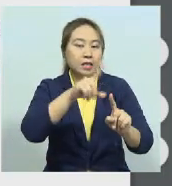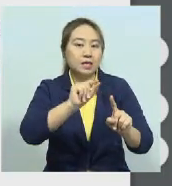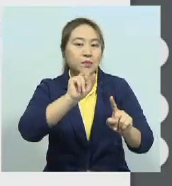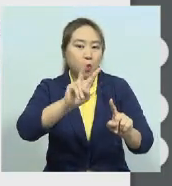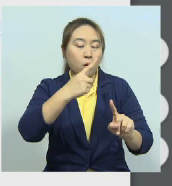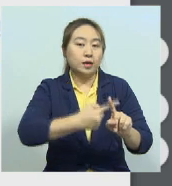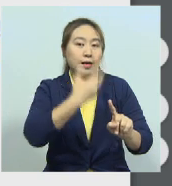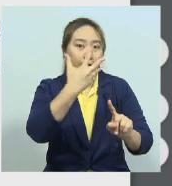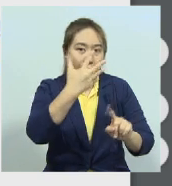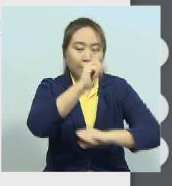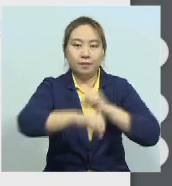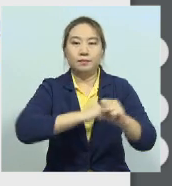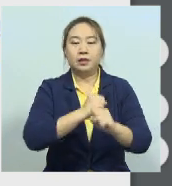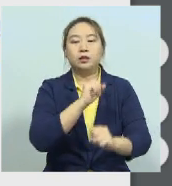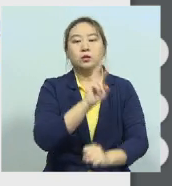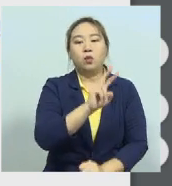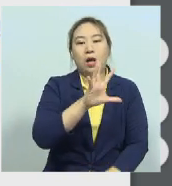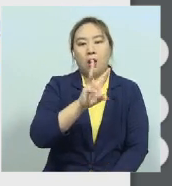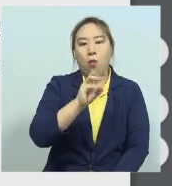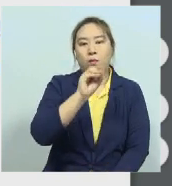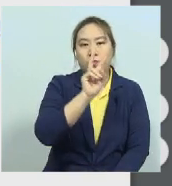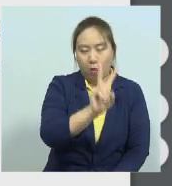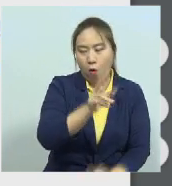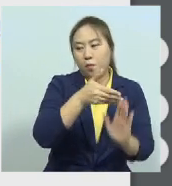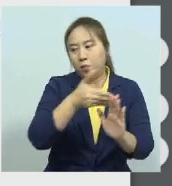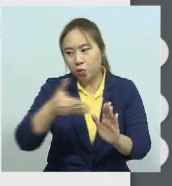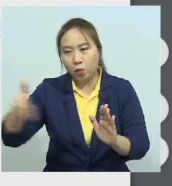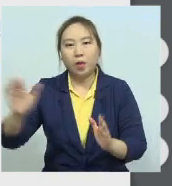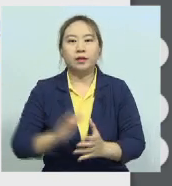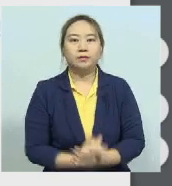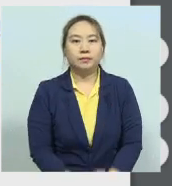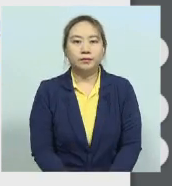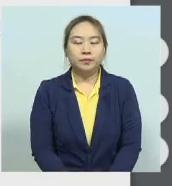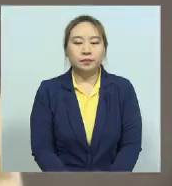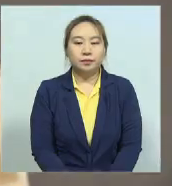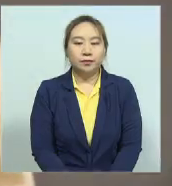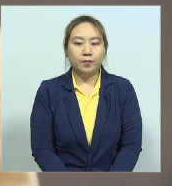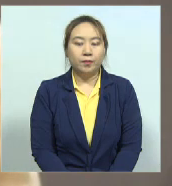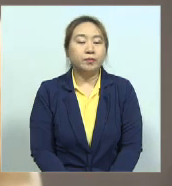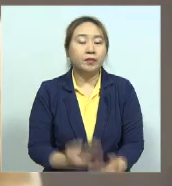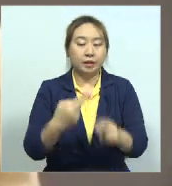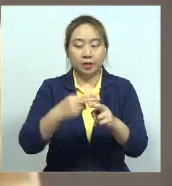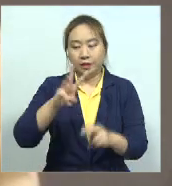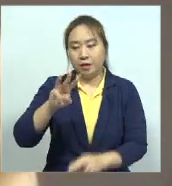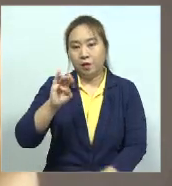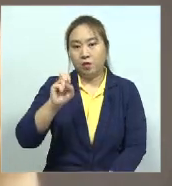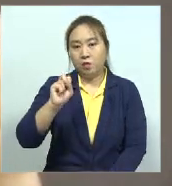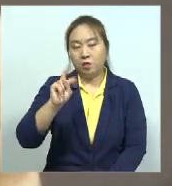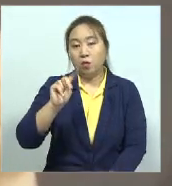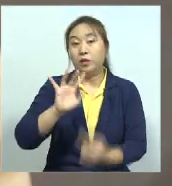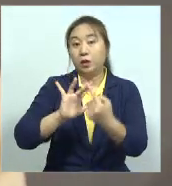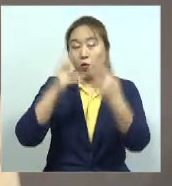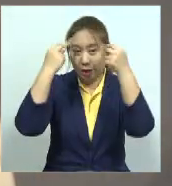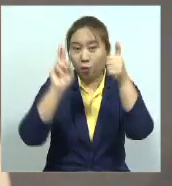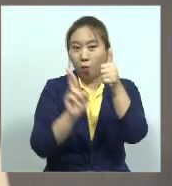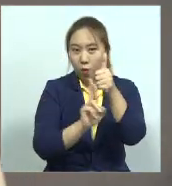ษภาคมพุทธศักราช2562เป็นต้นไปทางด้านของนายวิษณุเครืองามรองนายกรัฐ